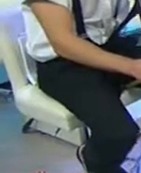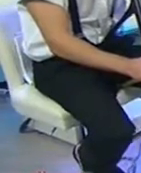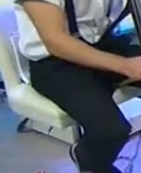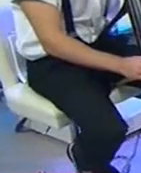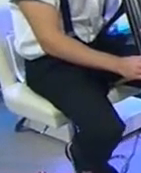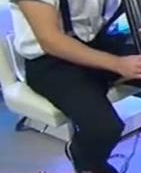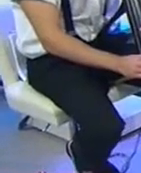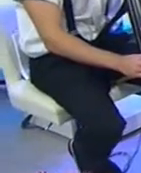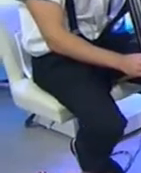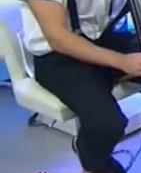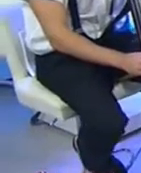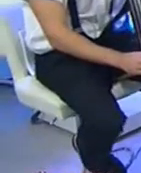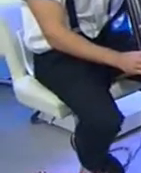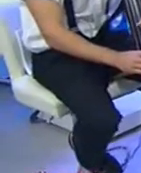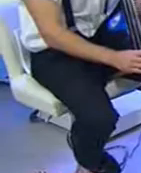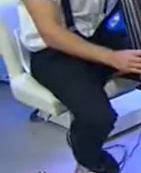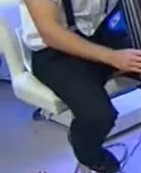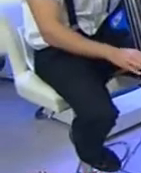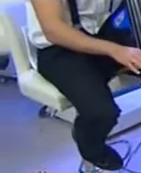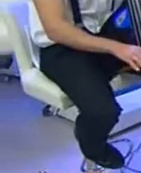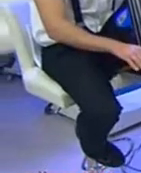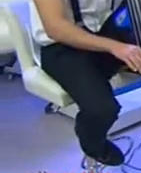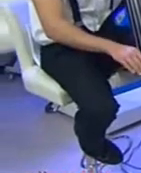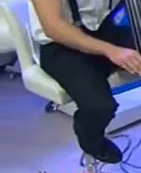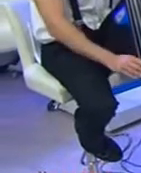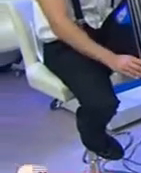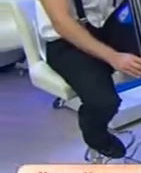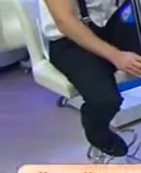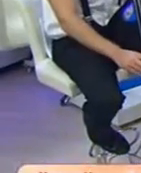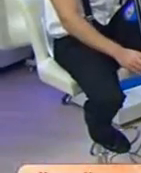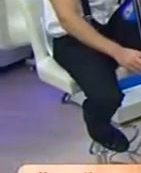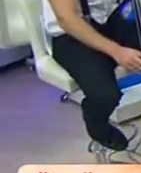bakarsın gelirim Ali'den